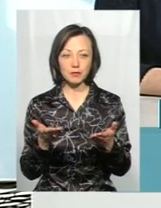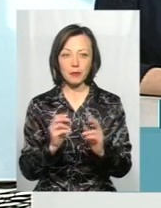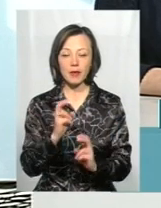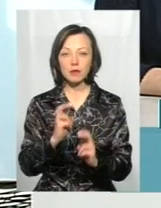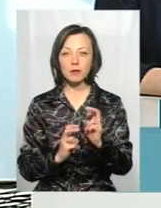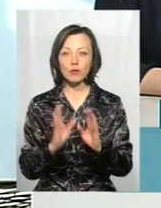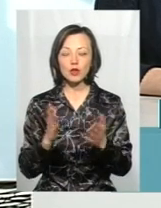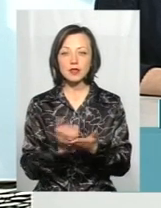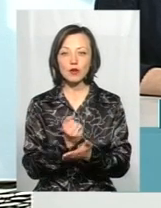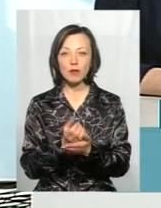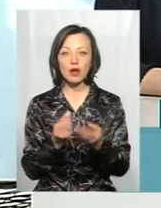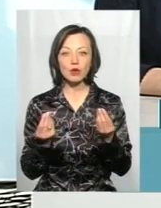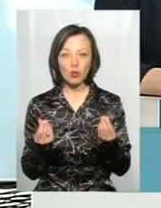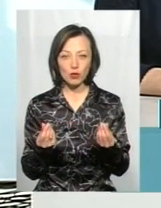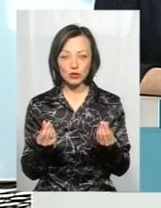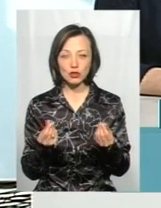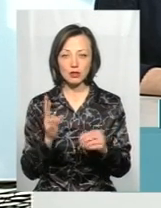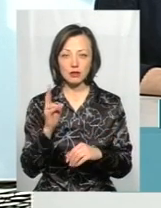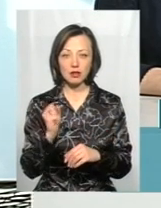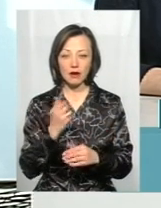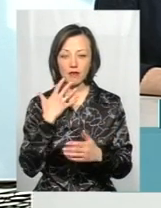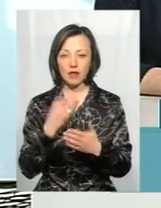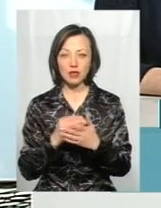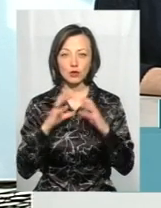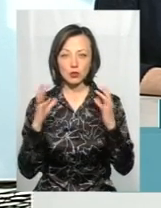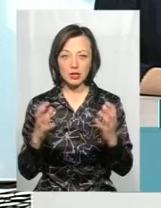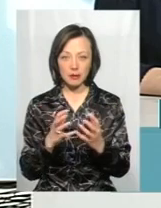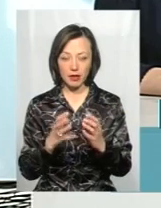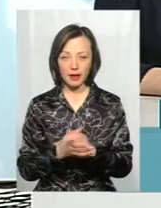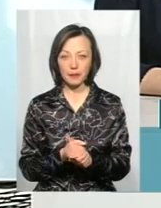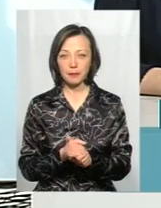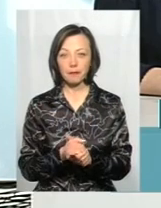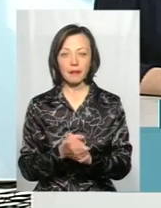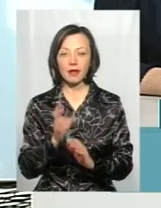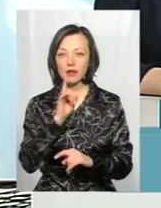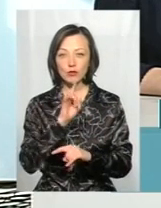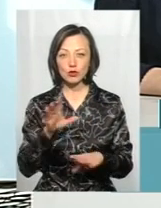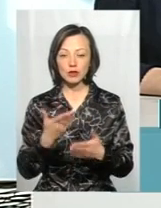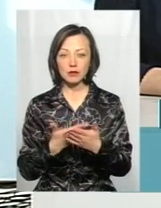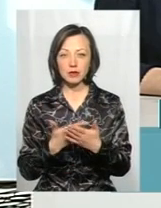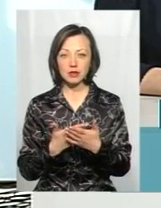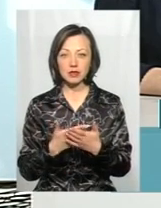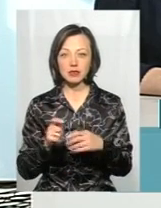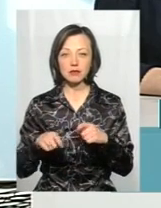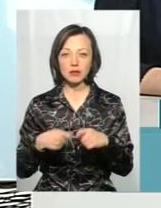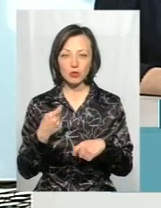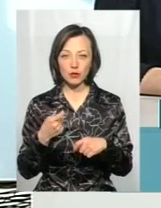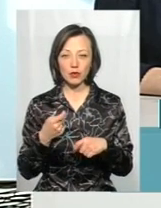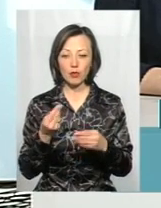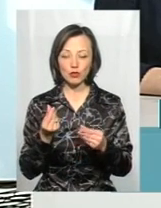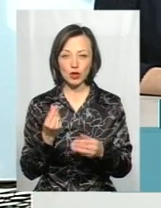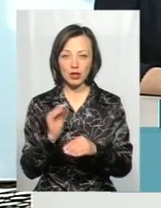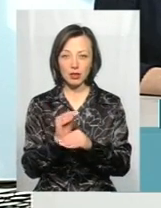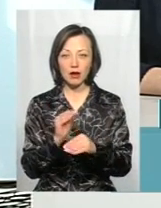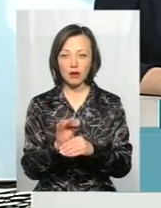підприємство буде заробляти кошти на власне утримання. Тобто воно не буде тільки отримувати кошти з бюджету,